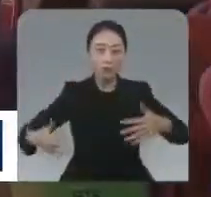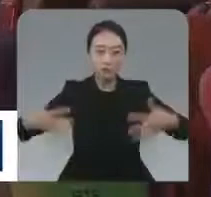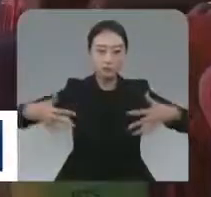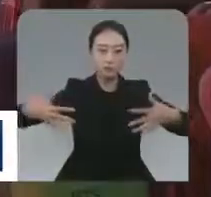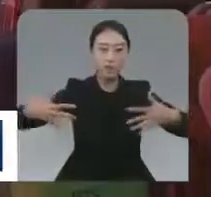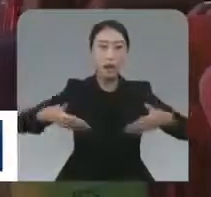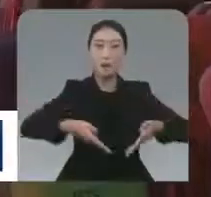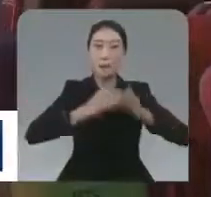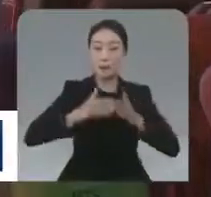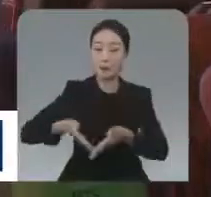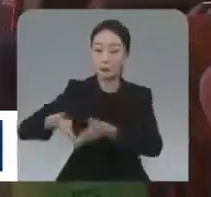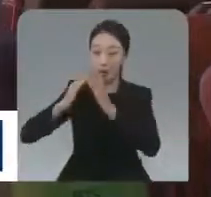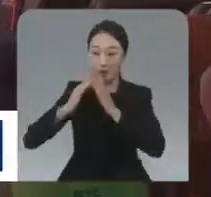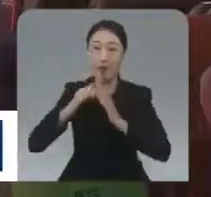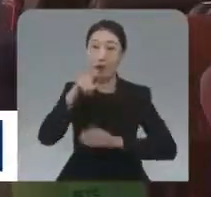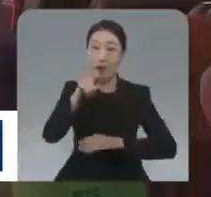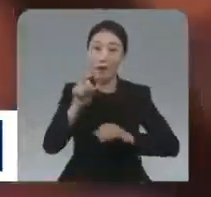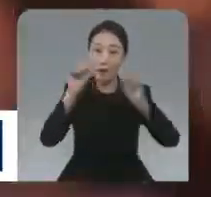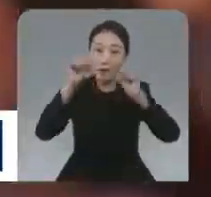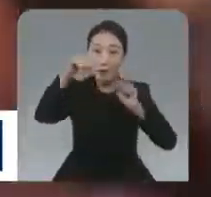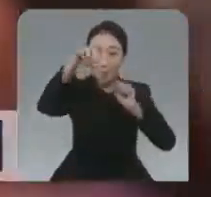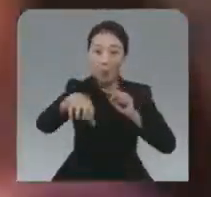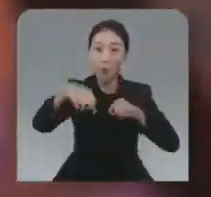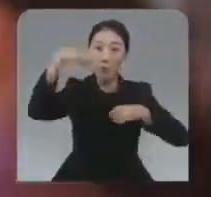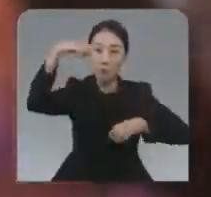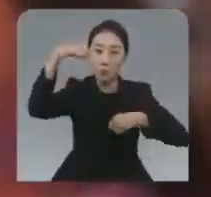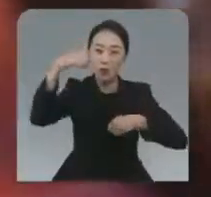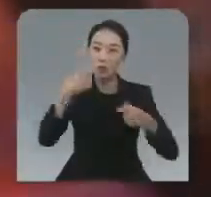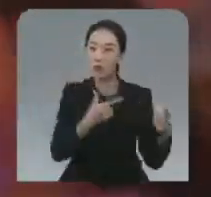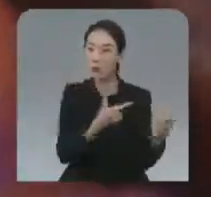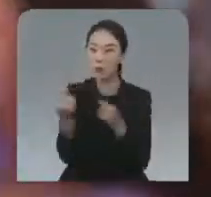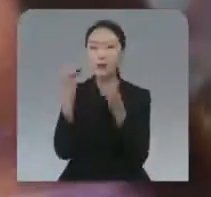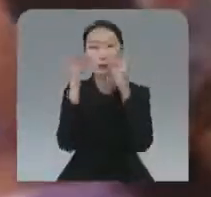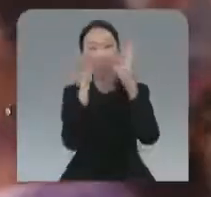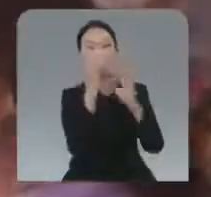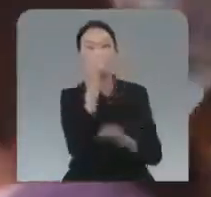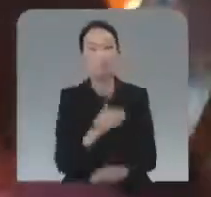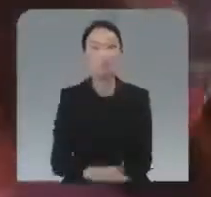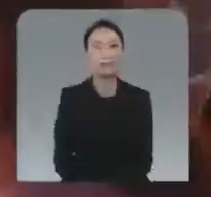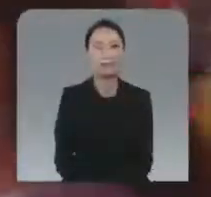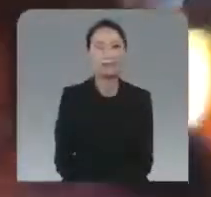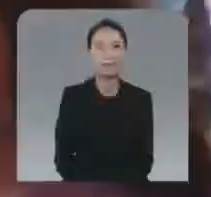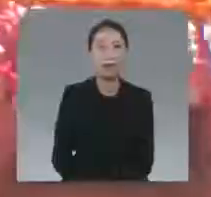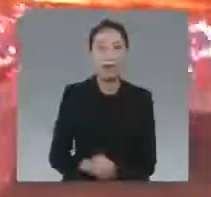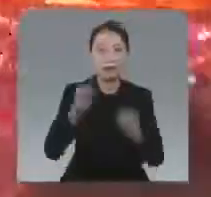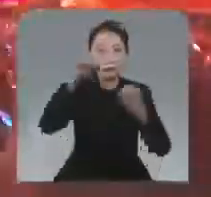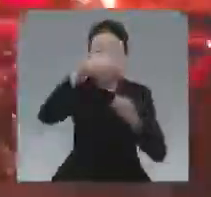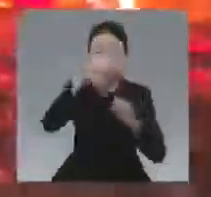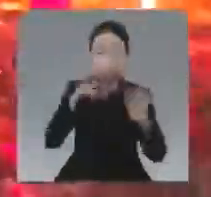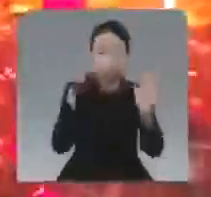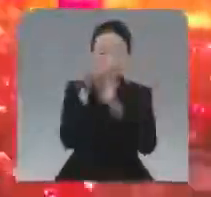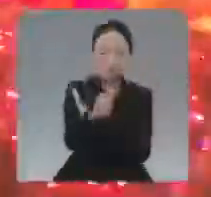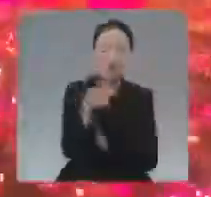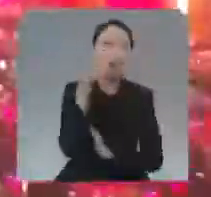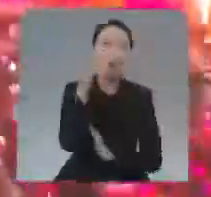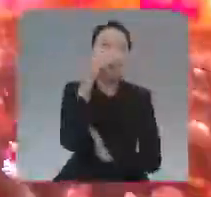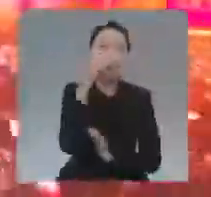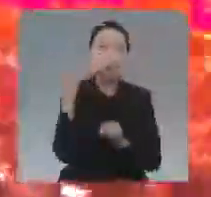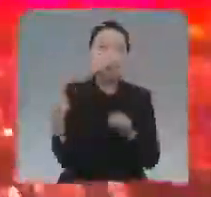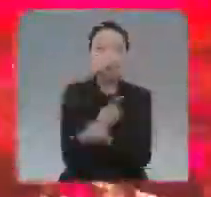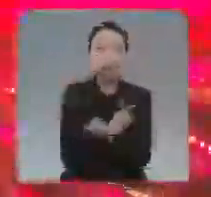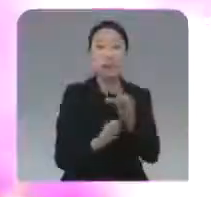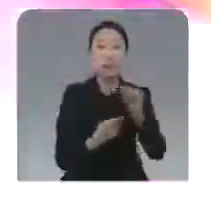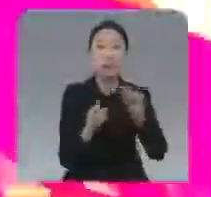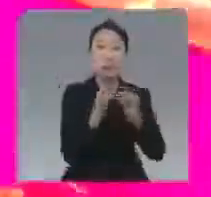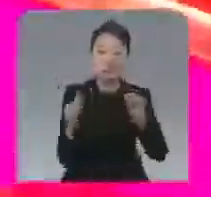màn hình lớn đặt tại bến tàu khách quốc tế cả Busan và bãi biển hayune 10.000 khán giả không thể theo dõi buổi biểu diễn tại sân vận động chính Asiad